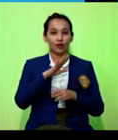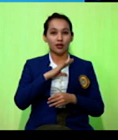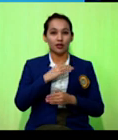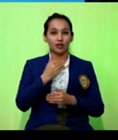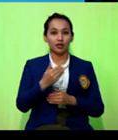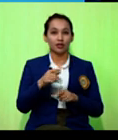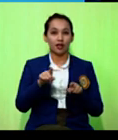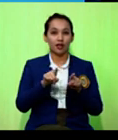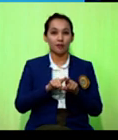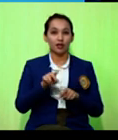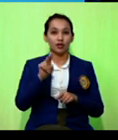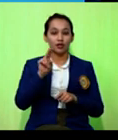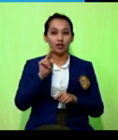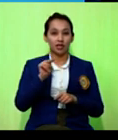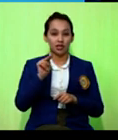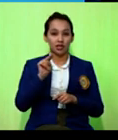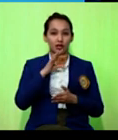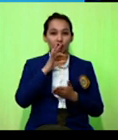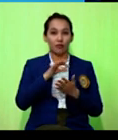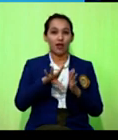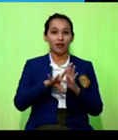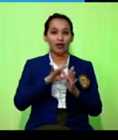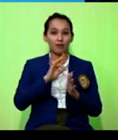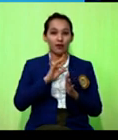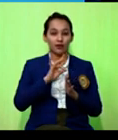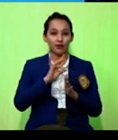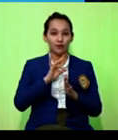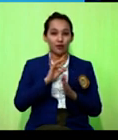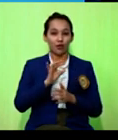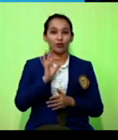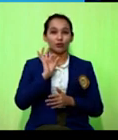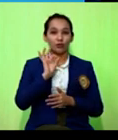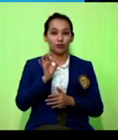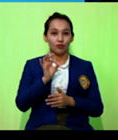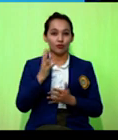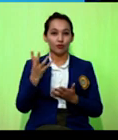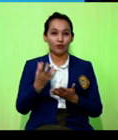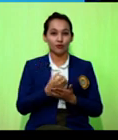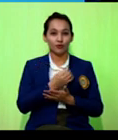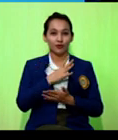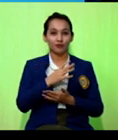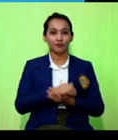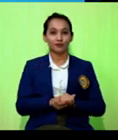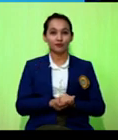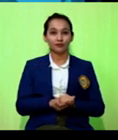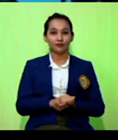ham D variantini tanlagan bo'lsangiz, unda amallar tartibini to'g'ri qo'ygan bo'lasiz.